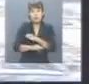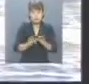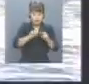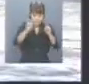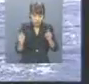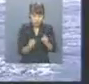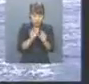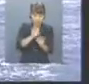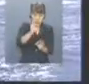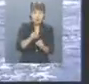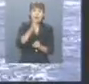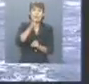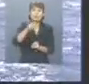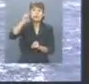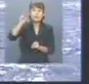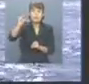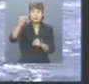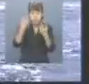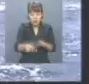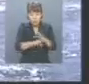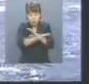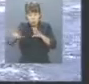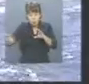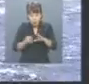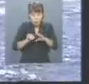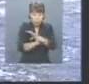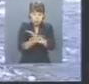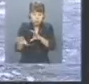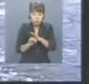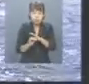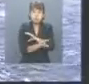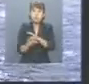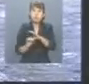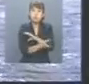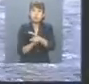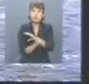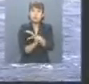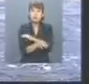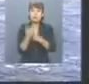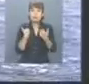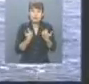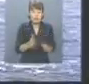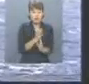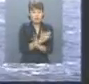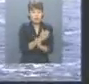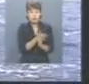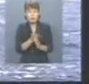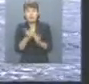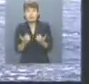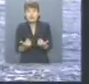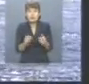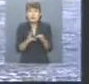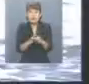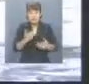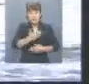และสูบน้ำท่อพญานาคอีกเป็นจำนวนมากนะครับทำให้ตั้งแต่ต้นเดือนจนถึงขณะนี้ประตูระบายน้ำกระทุ่มแบนสาม